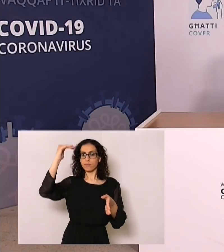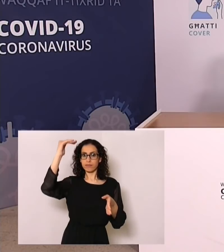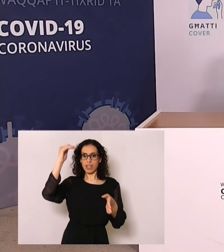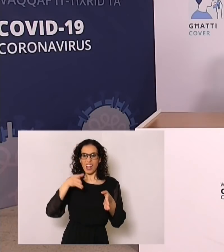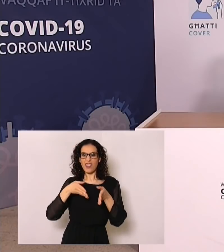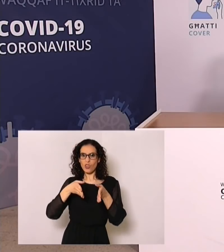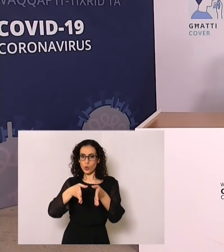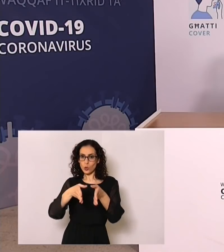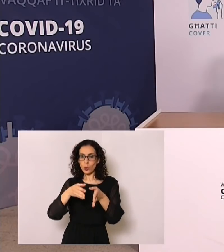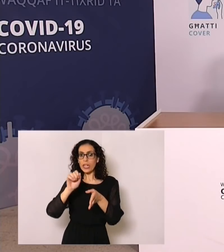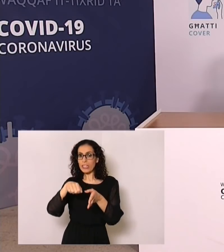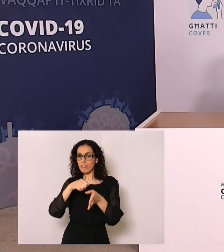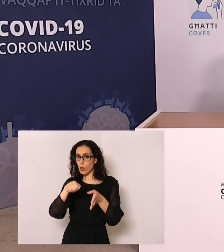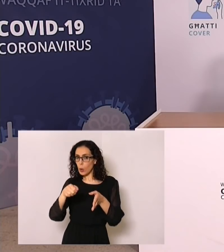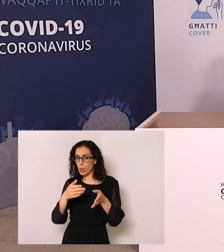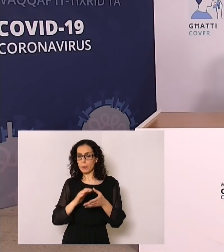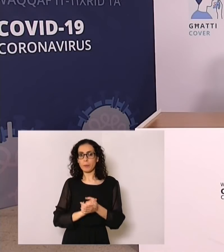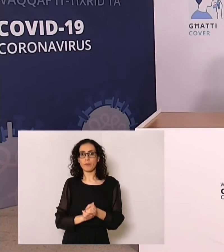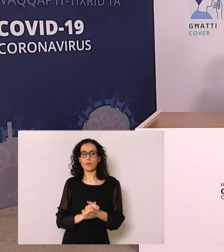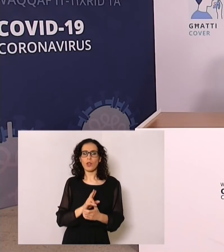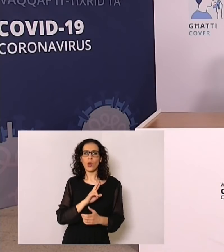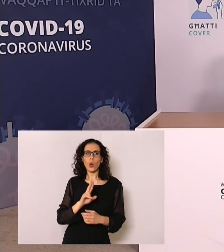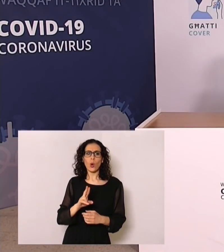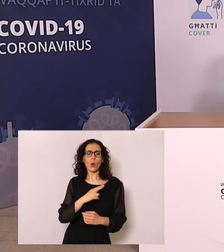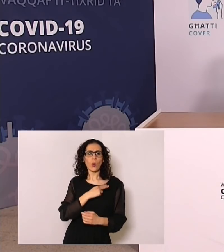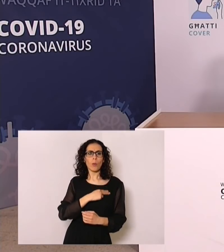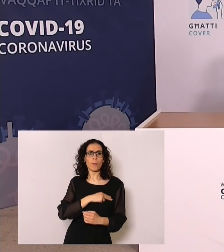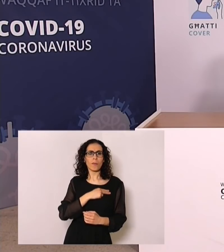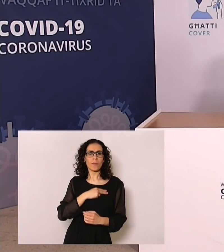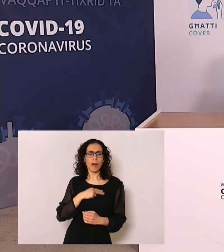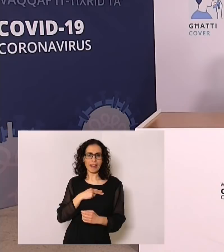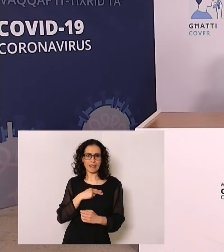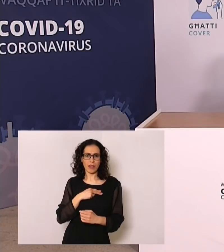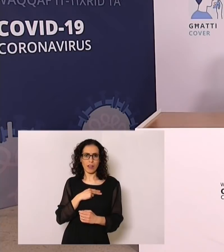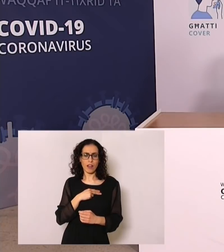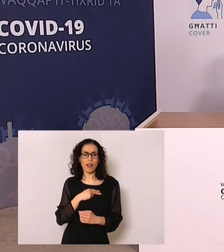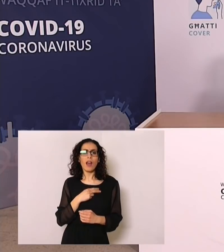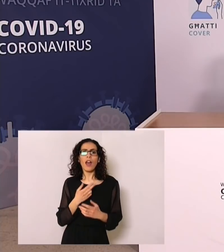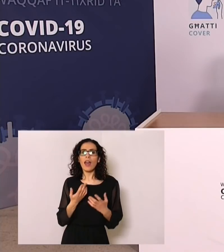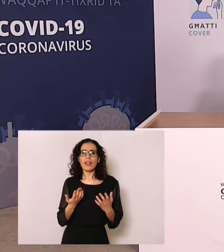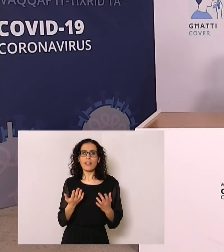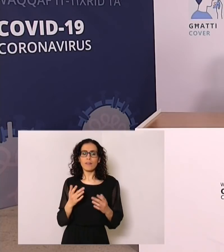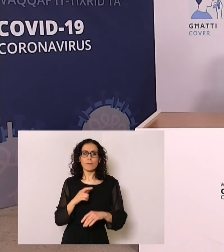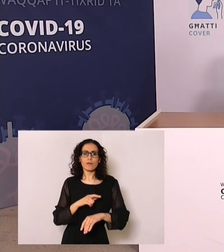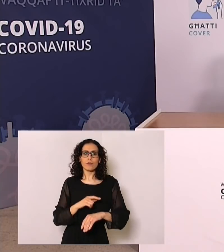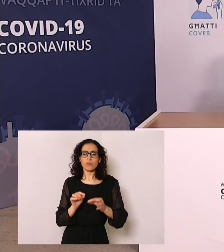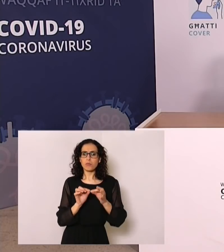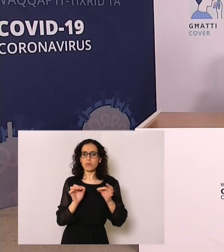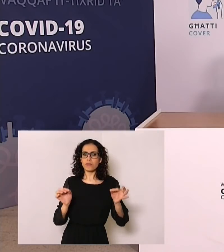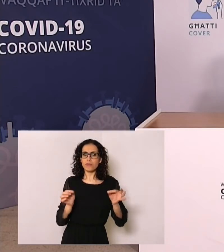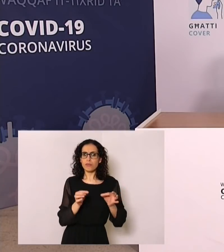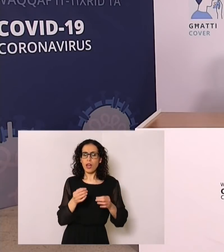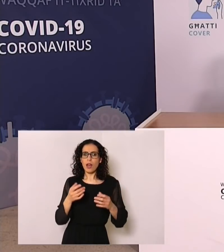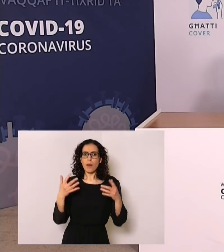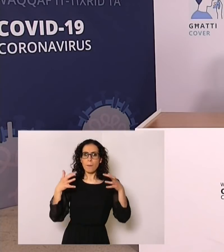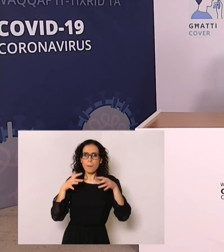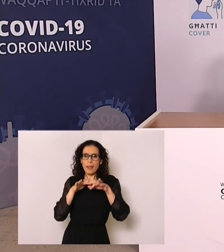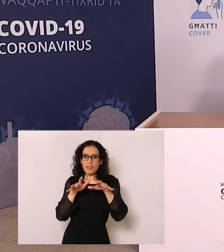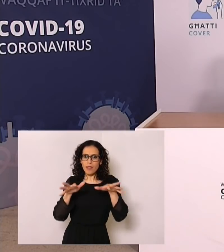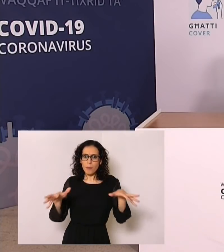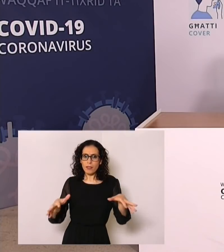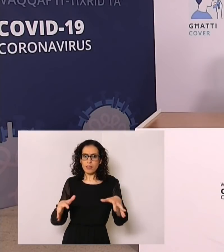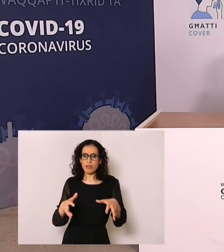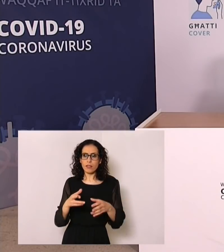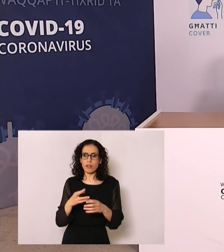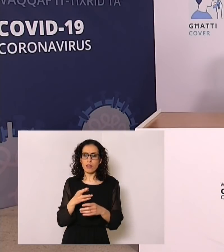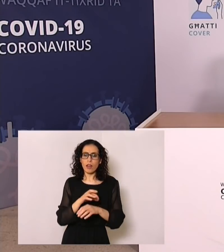fażi waslet Malta in pandemic response u hekk hemm xi projection kemm ħandumu